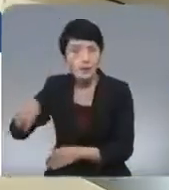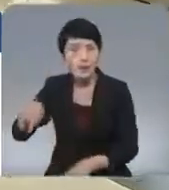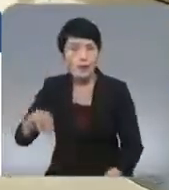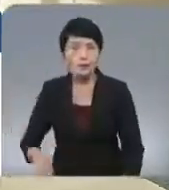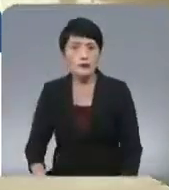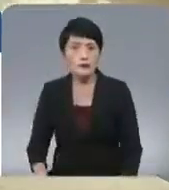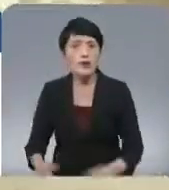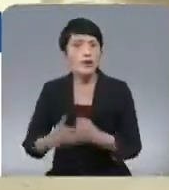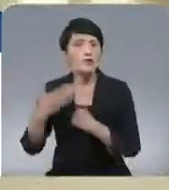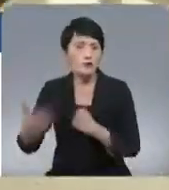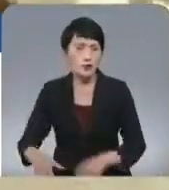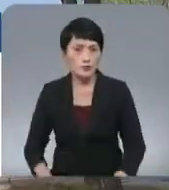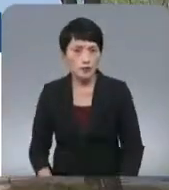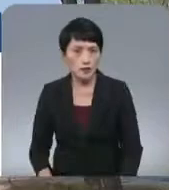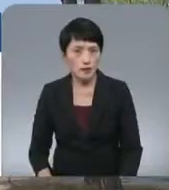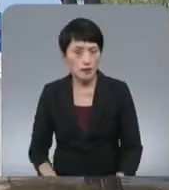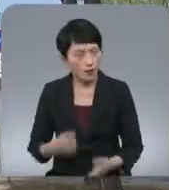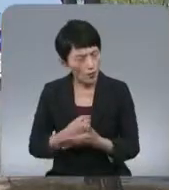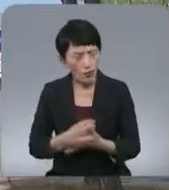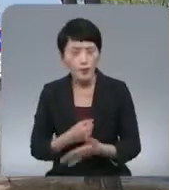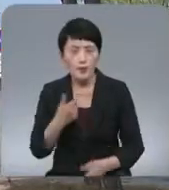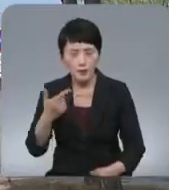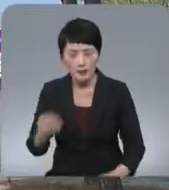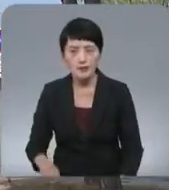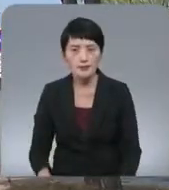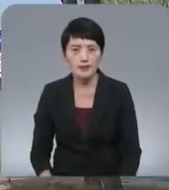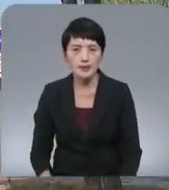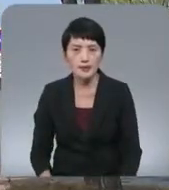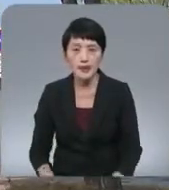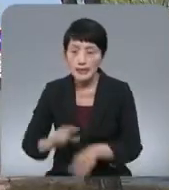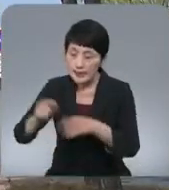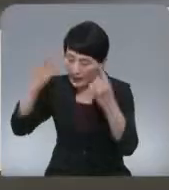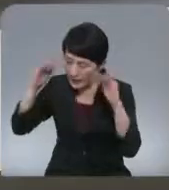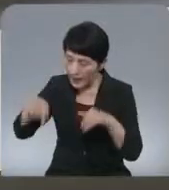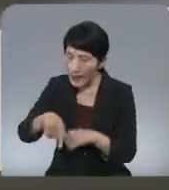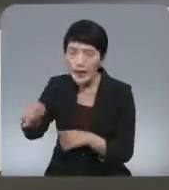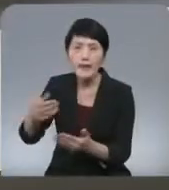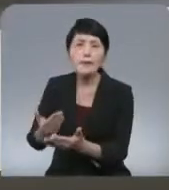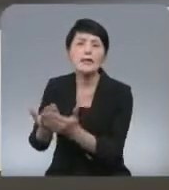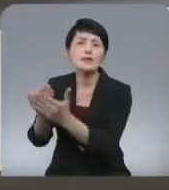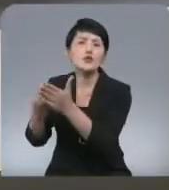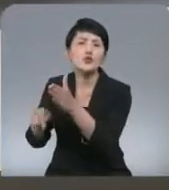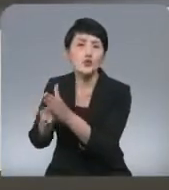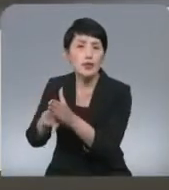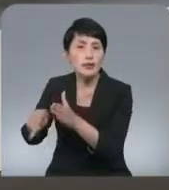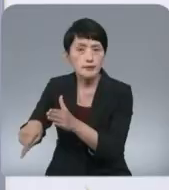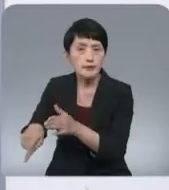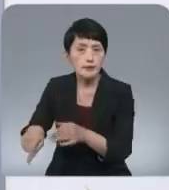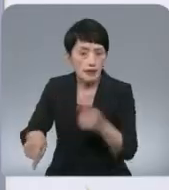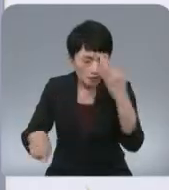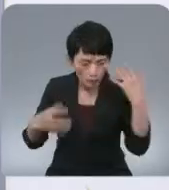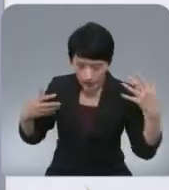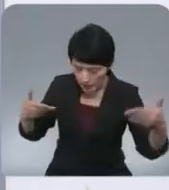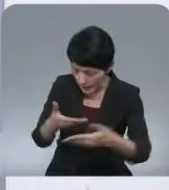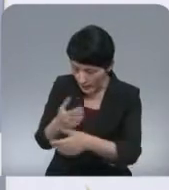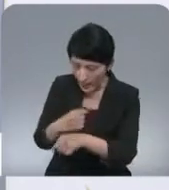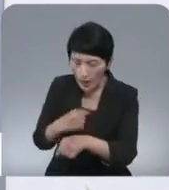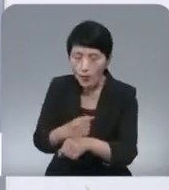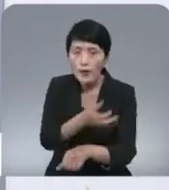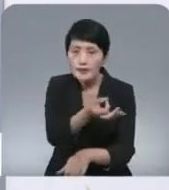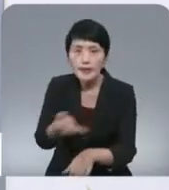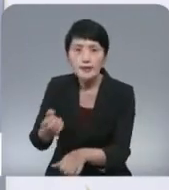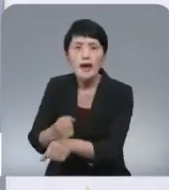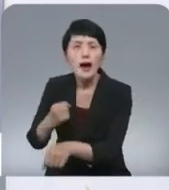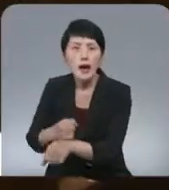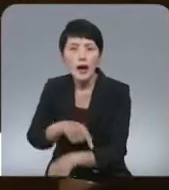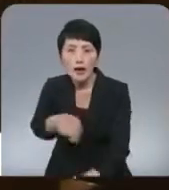risque de porter atteinte au développement équilibré de tout le territoire de son côté l'exécutif s'est engagé à communiquer étroitement avec ses universités en